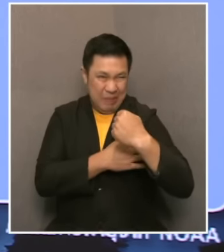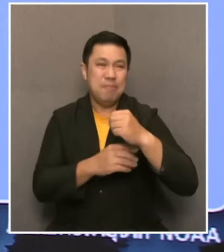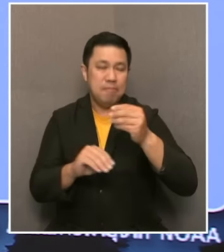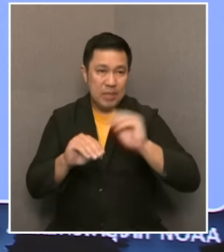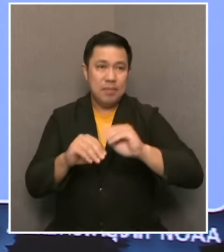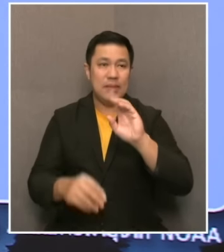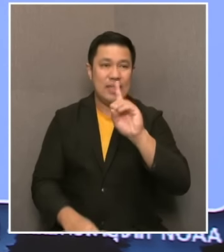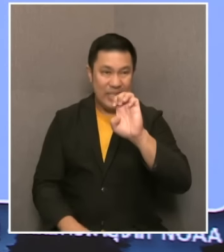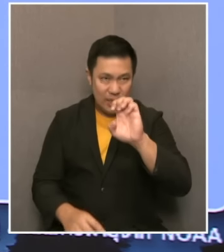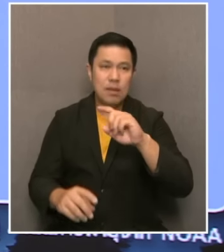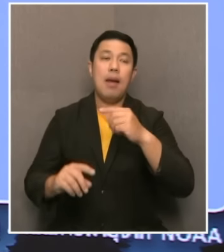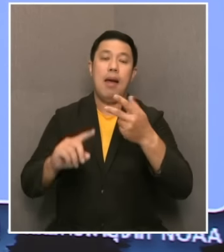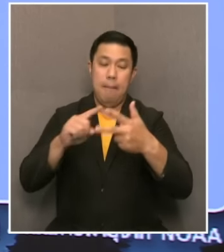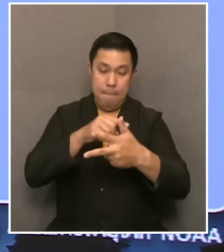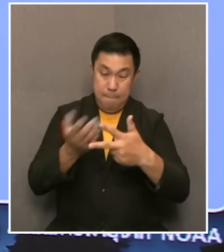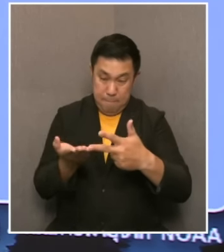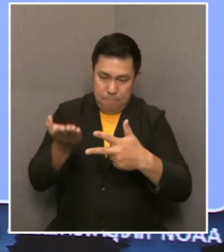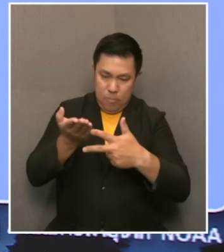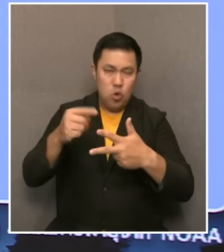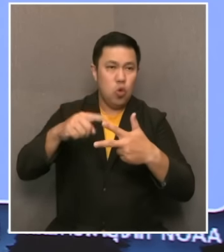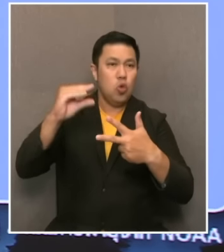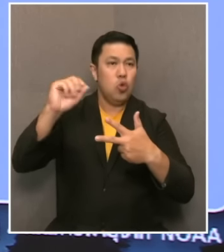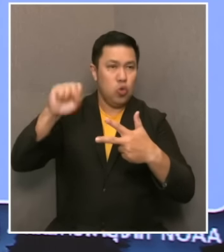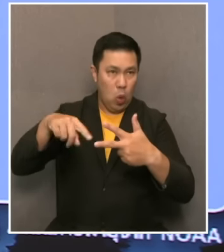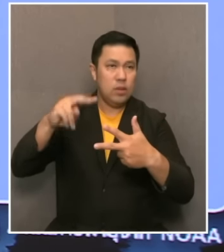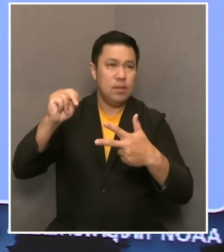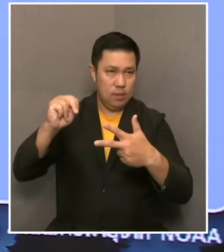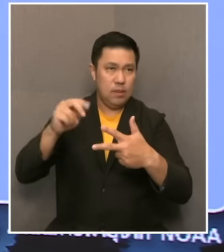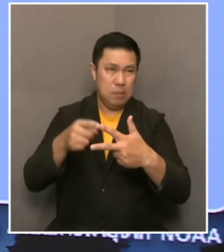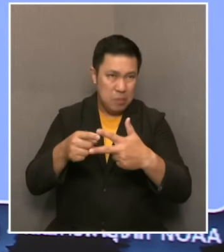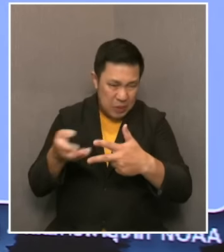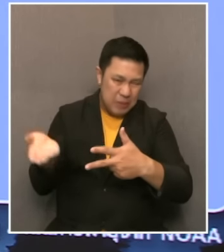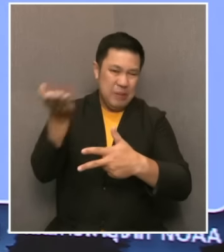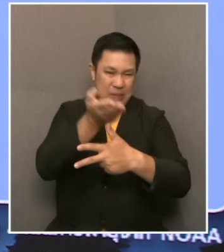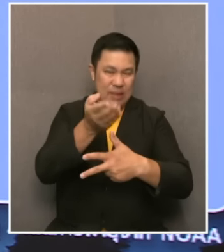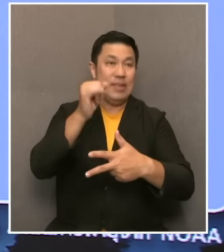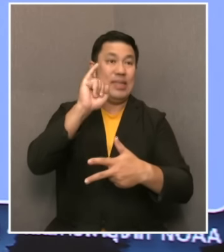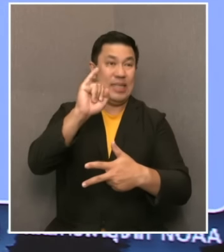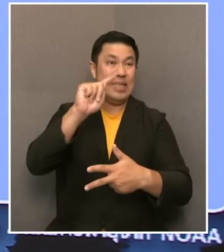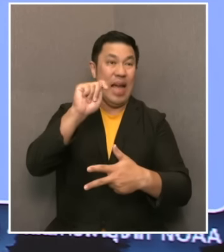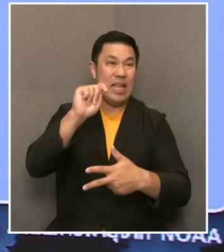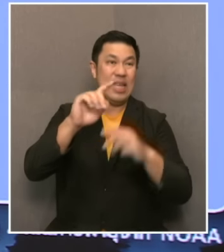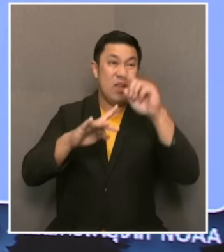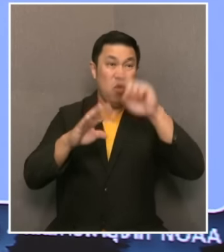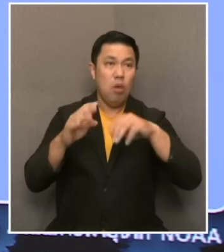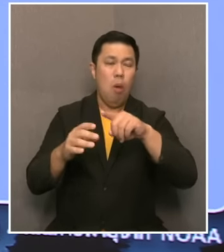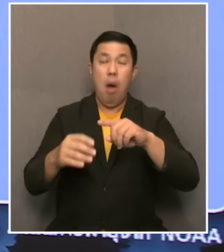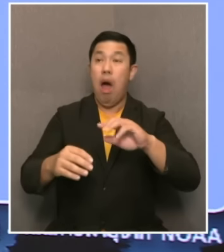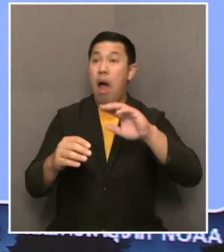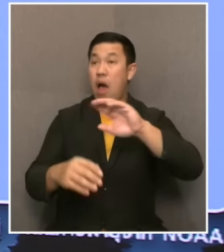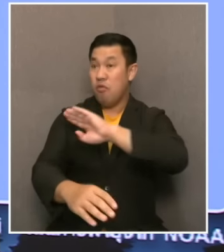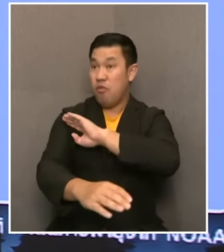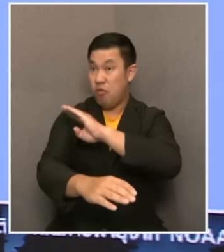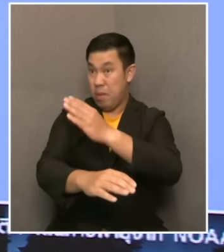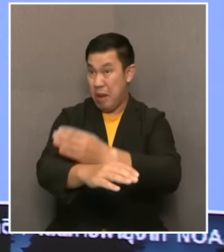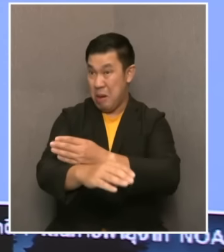ครับเป็นพายุโซนร้อนนะหลังจากนั้นก็ทวีกำลังเป็นพายุไต้ฝุ่นและซุปเปอร์ไต้ฝุ่นแล้วก็พัดถล่มเข้าไปทางตอนเหนือของ